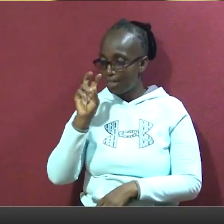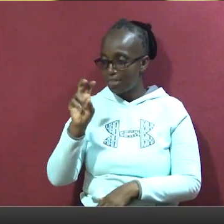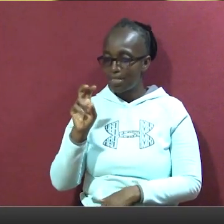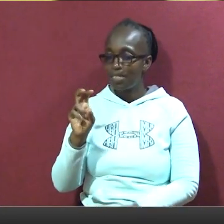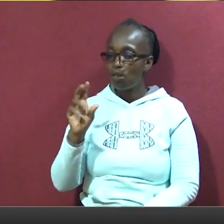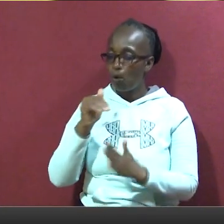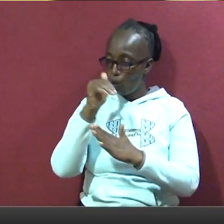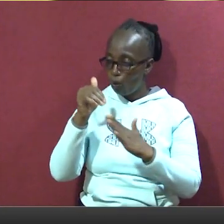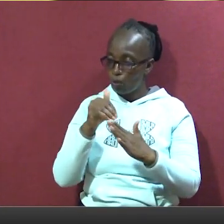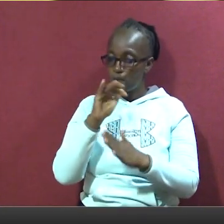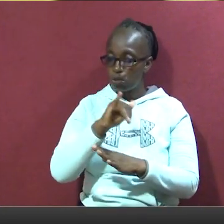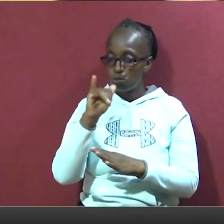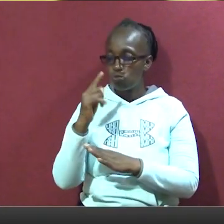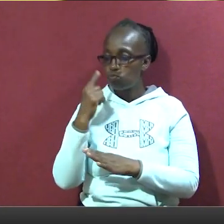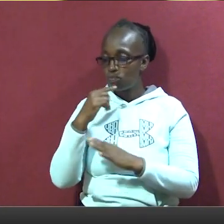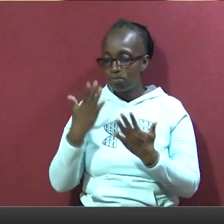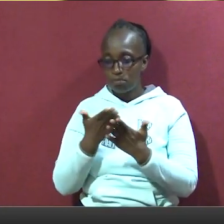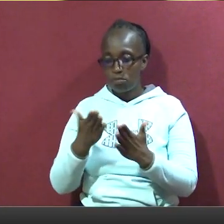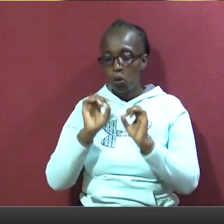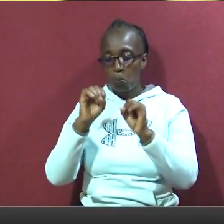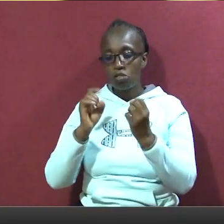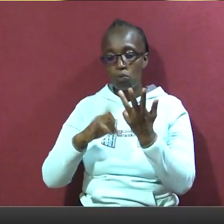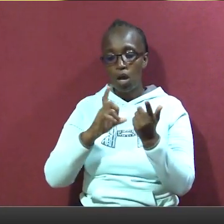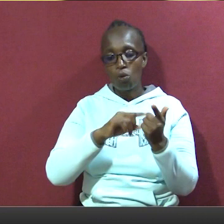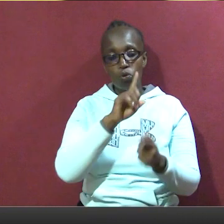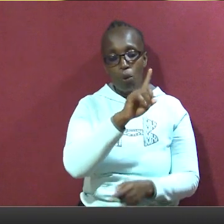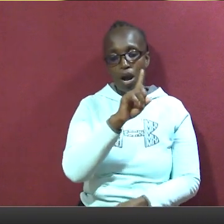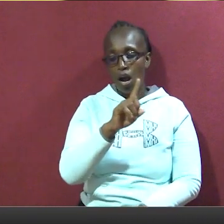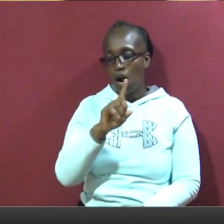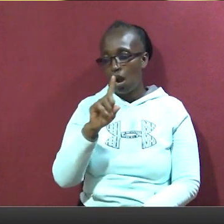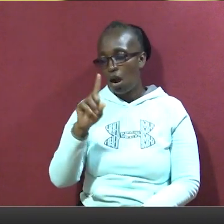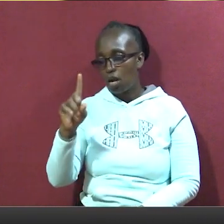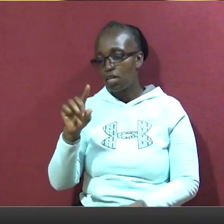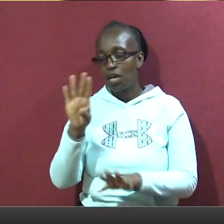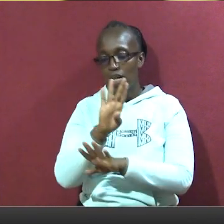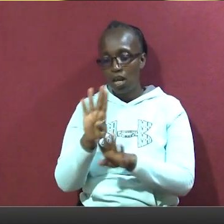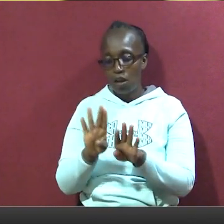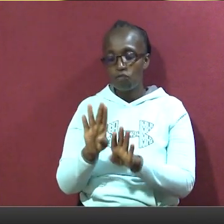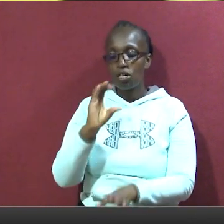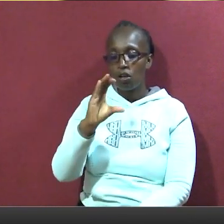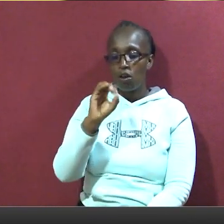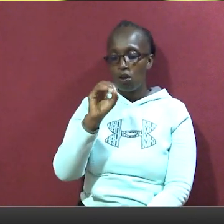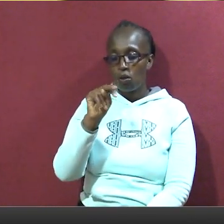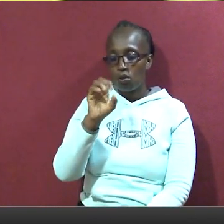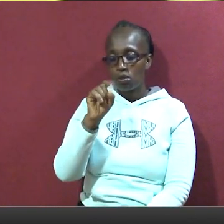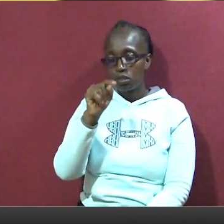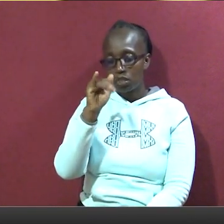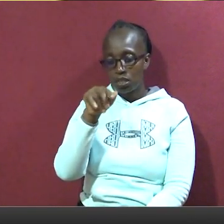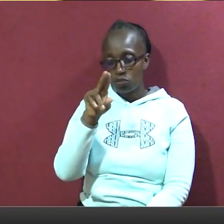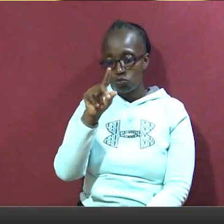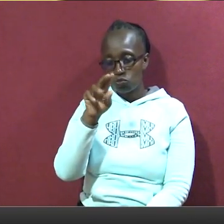these delegates and you count them one by one from each and every constituency. Kwa hivyo yule mpinzani wetu